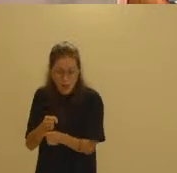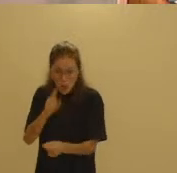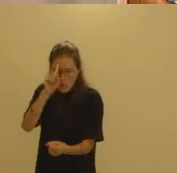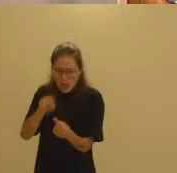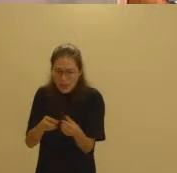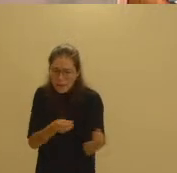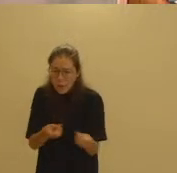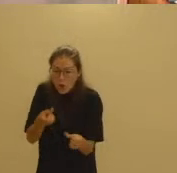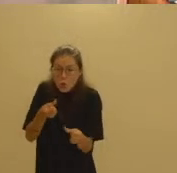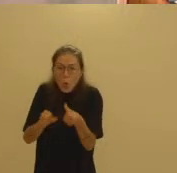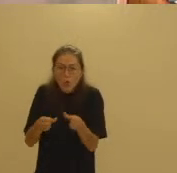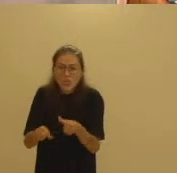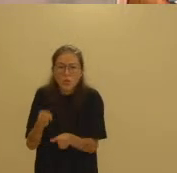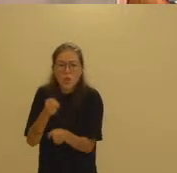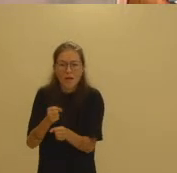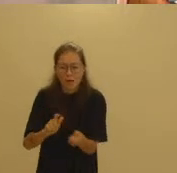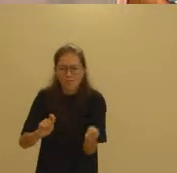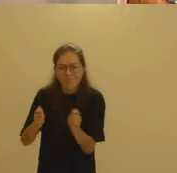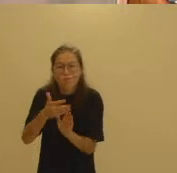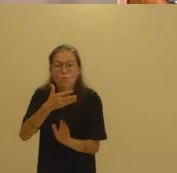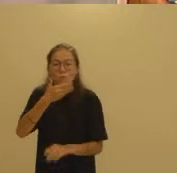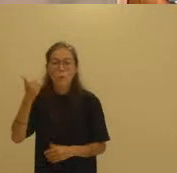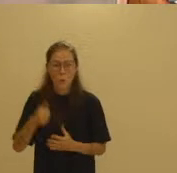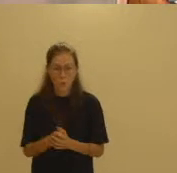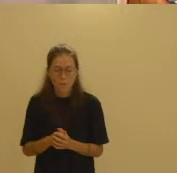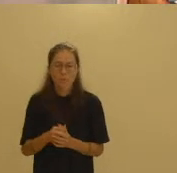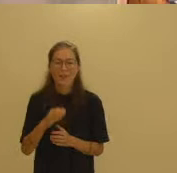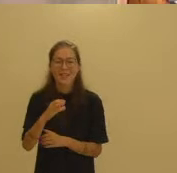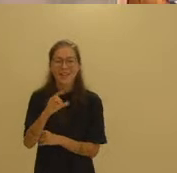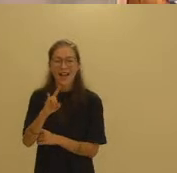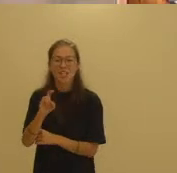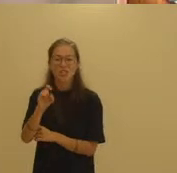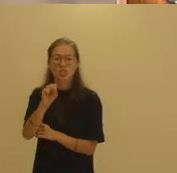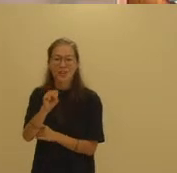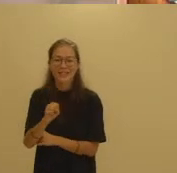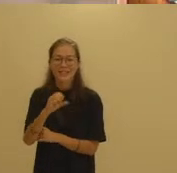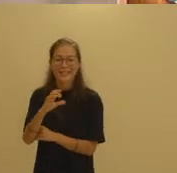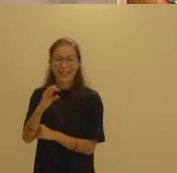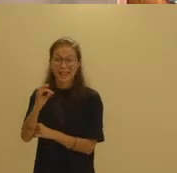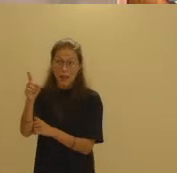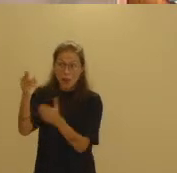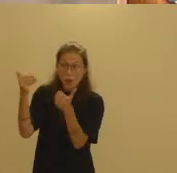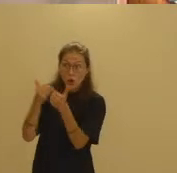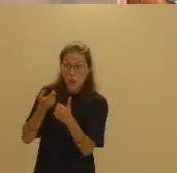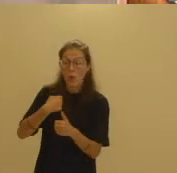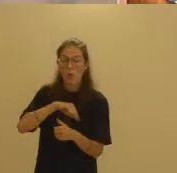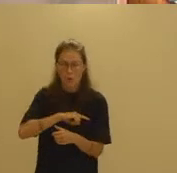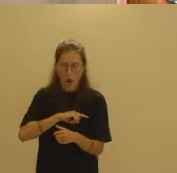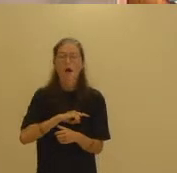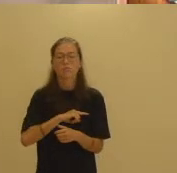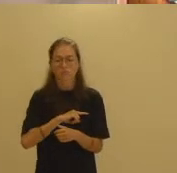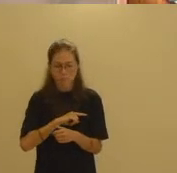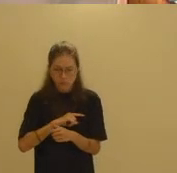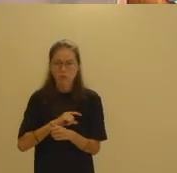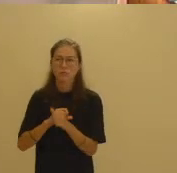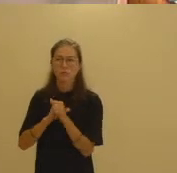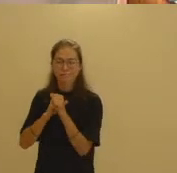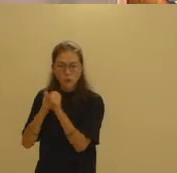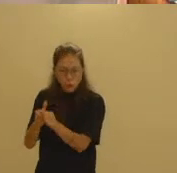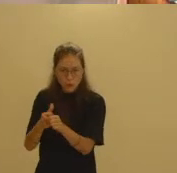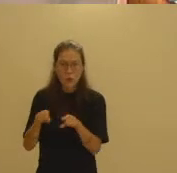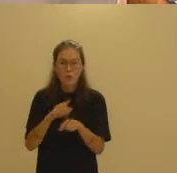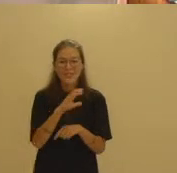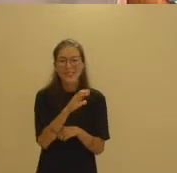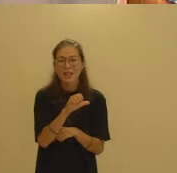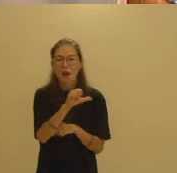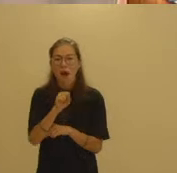Ce recrutement, inspiré par le CHSCT, dont il dépasse la demande, sera répartie avec le CCAS et